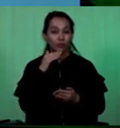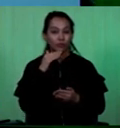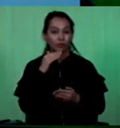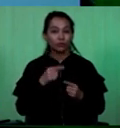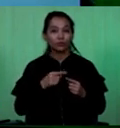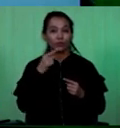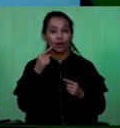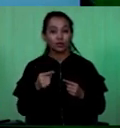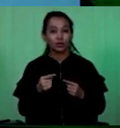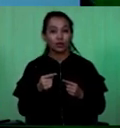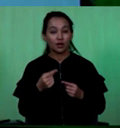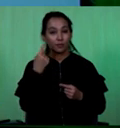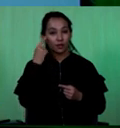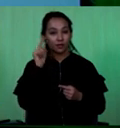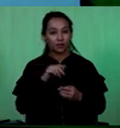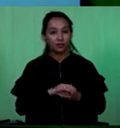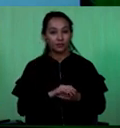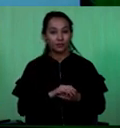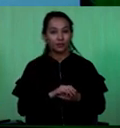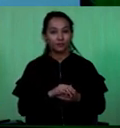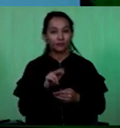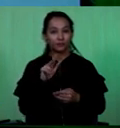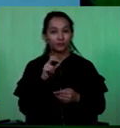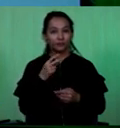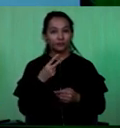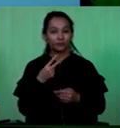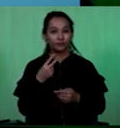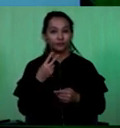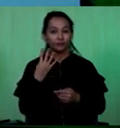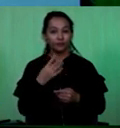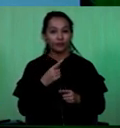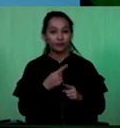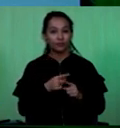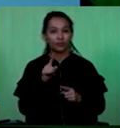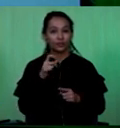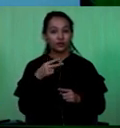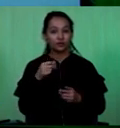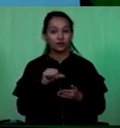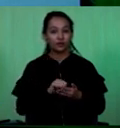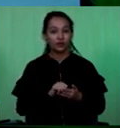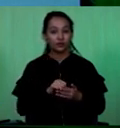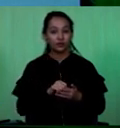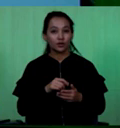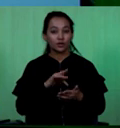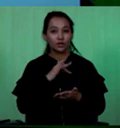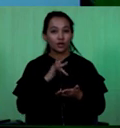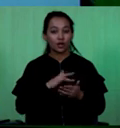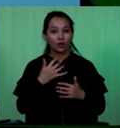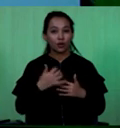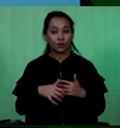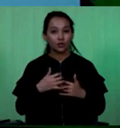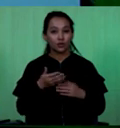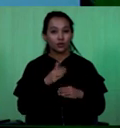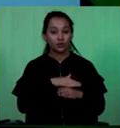yurganligini ifodalaydi. Ya'ni 324 qo'shu 126. Shaharlar orasidagi masofa esa